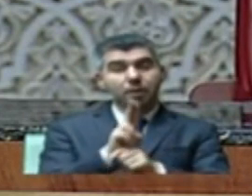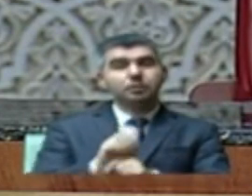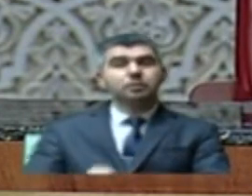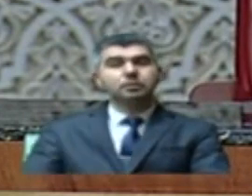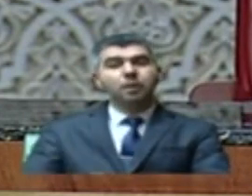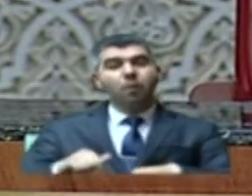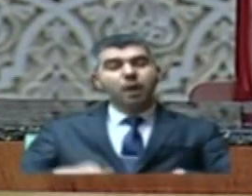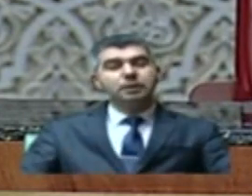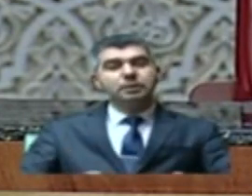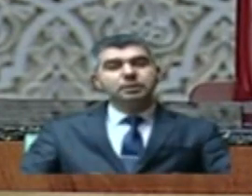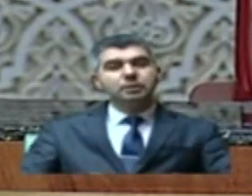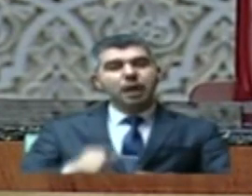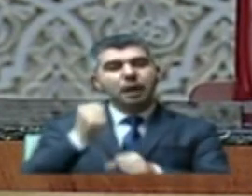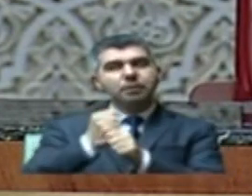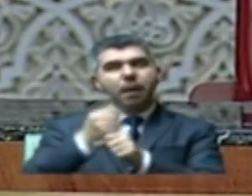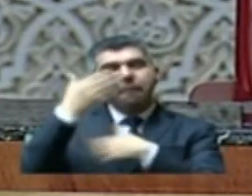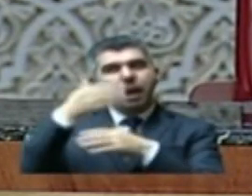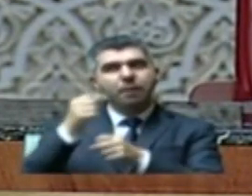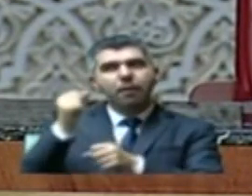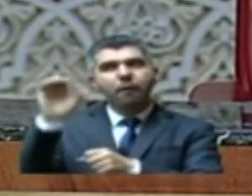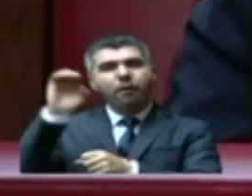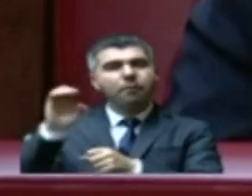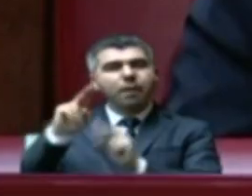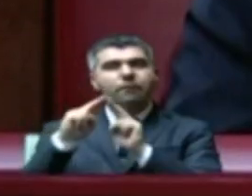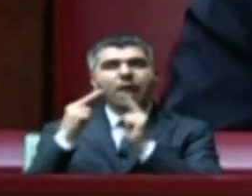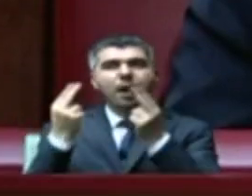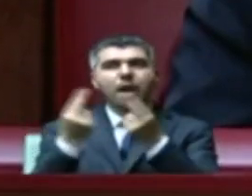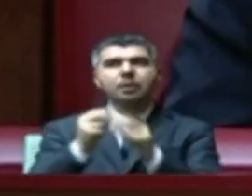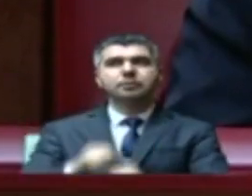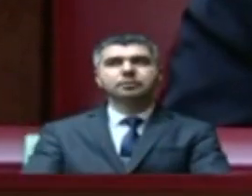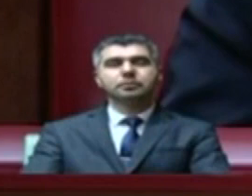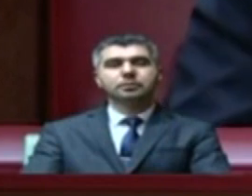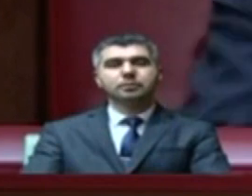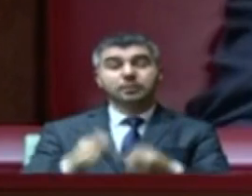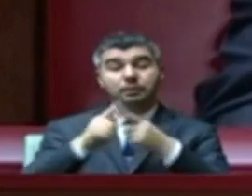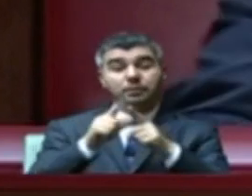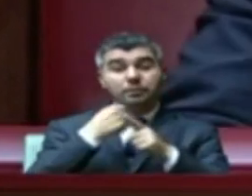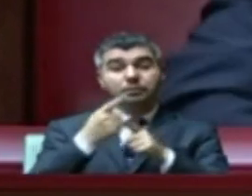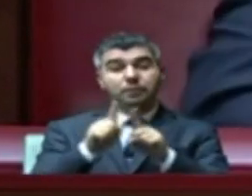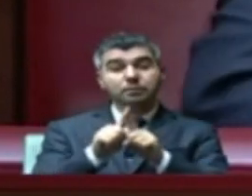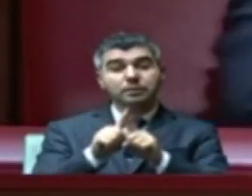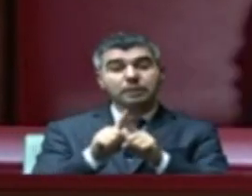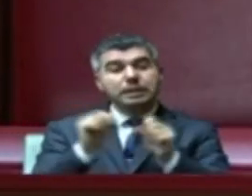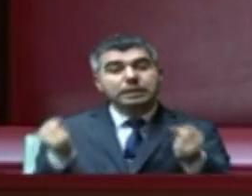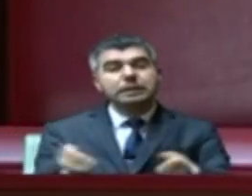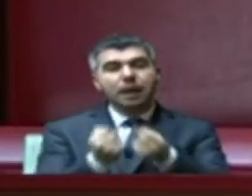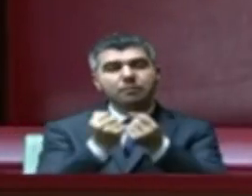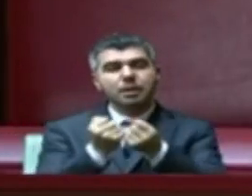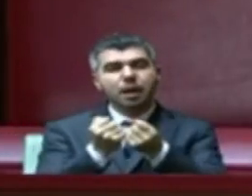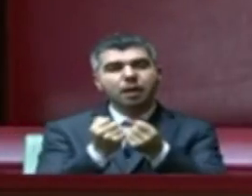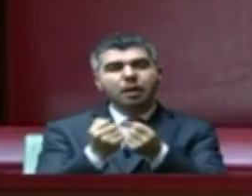لقطاع المغاربه المقيمين بالخارج وشؤون الهجره، وموضوعه دور الجاليه في التنميه